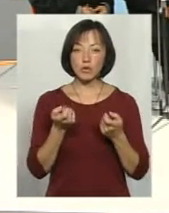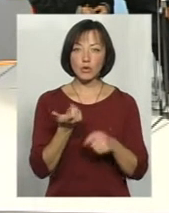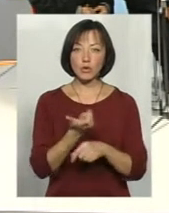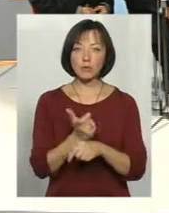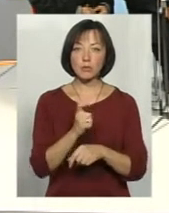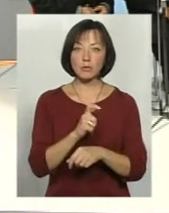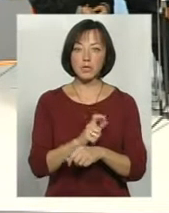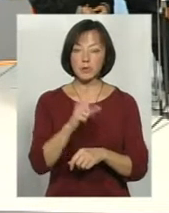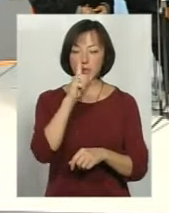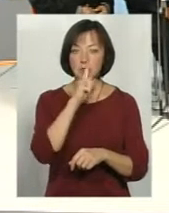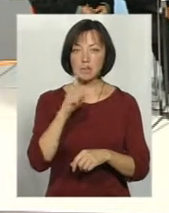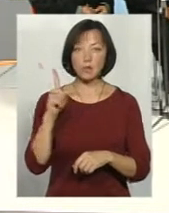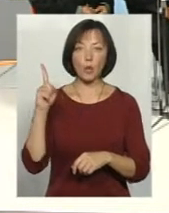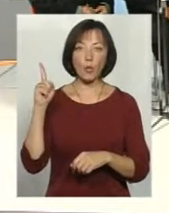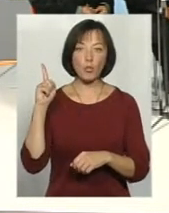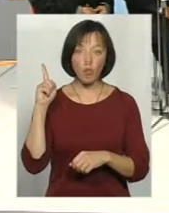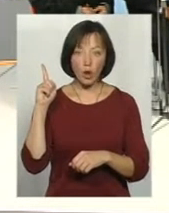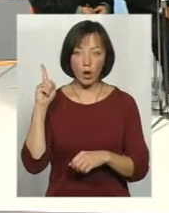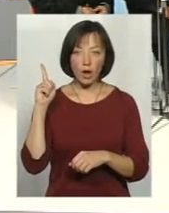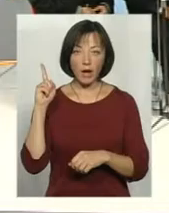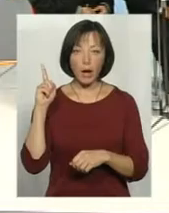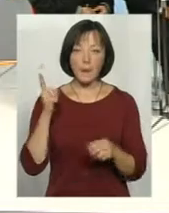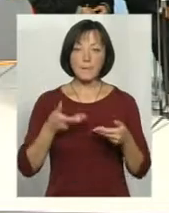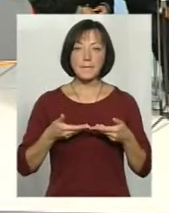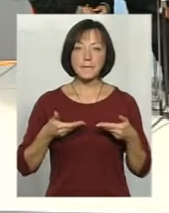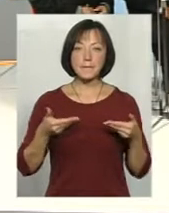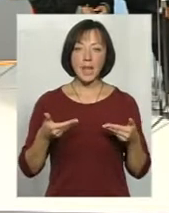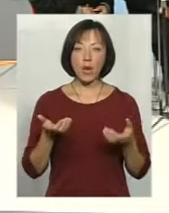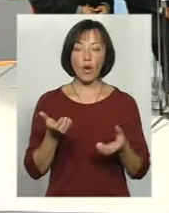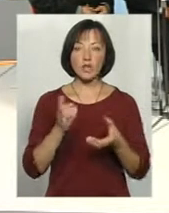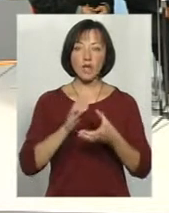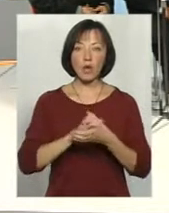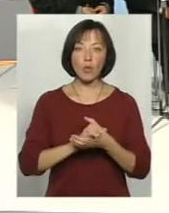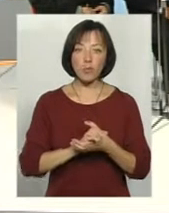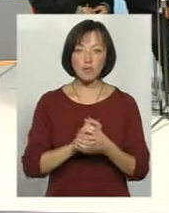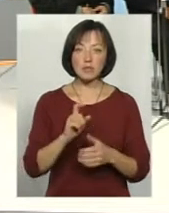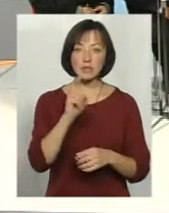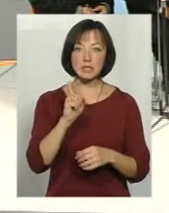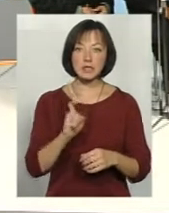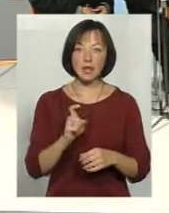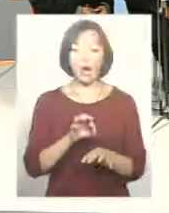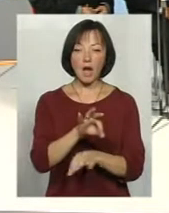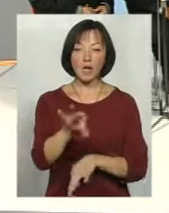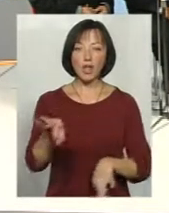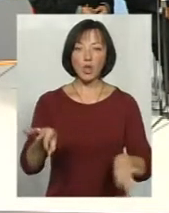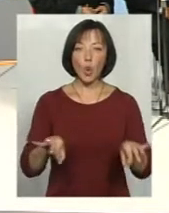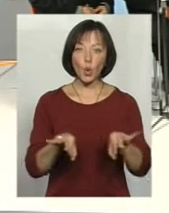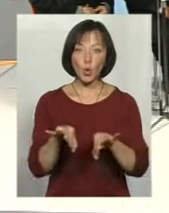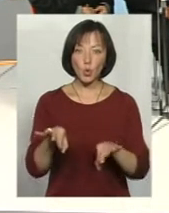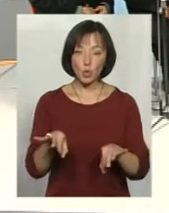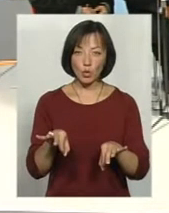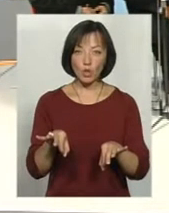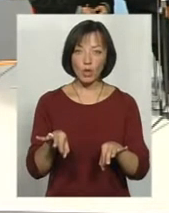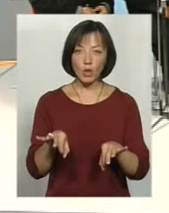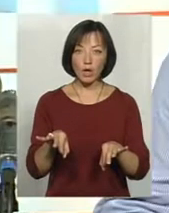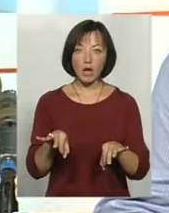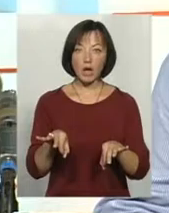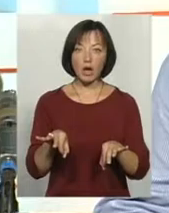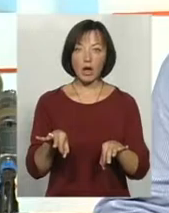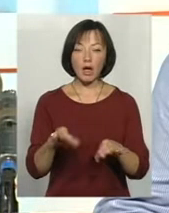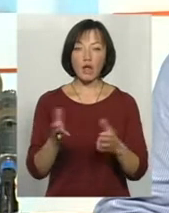ніж місяць тому назад, ми ознайомилися з архітектурою, з